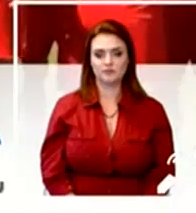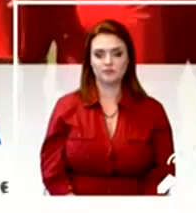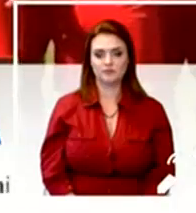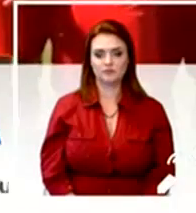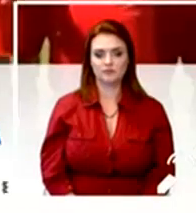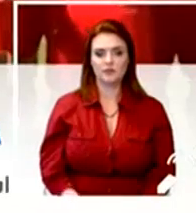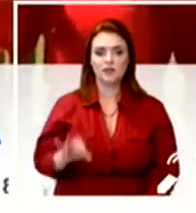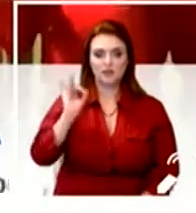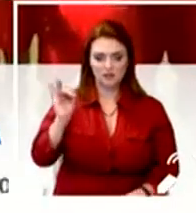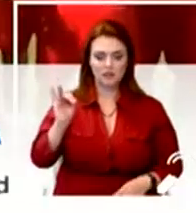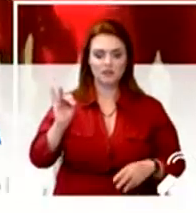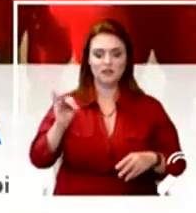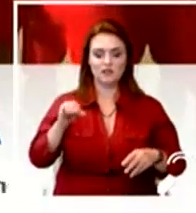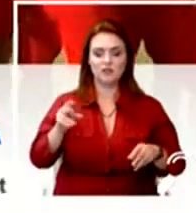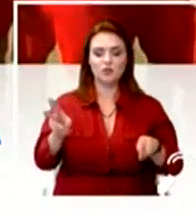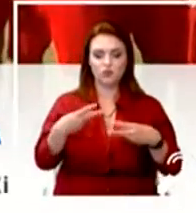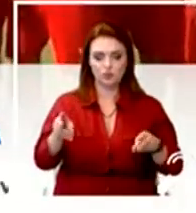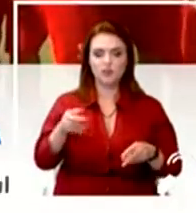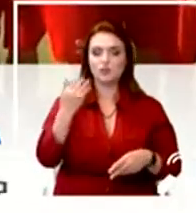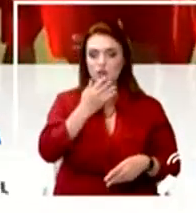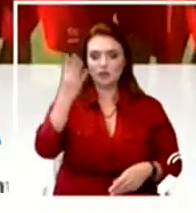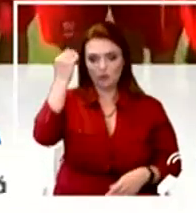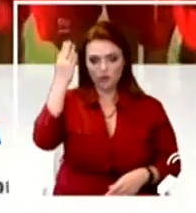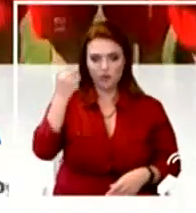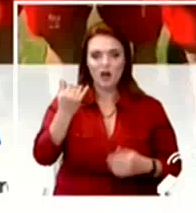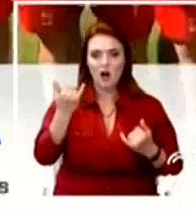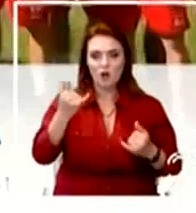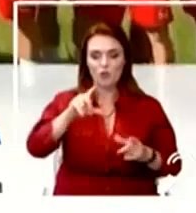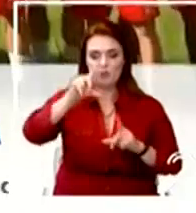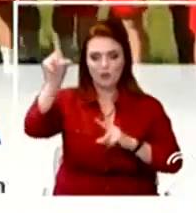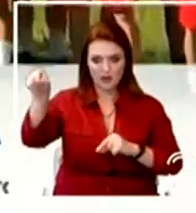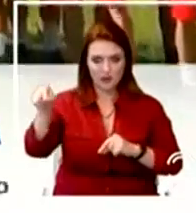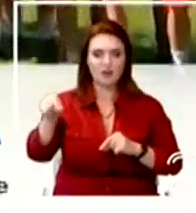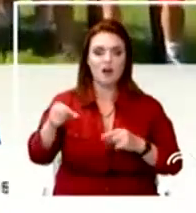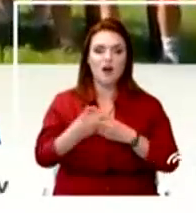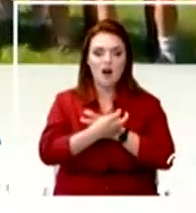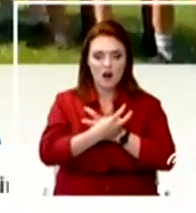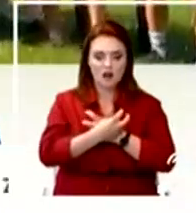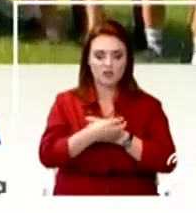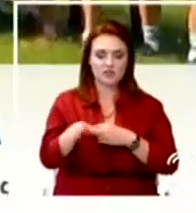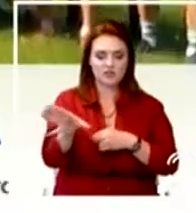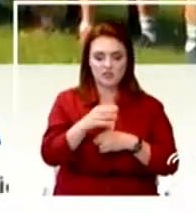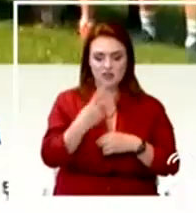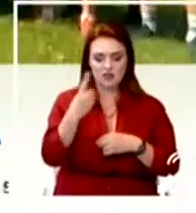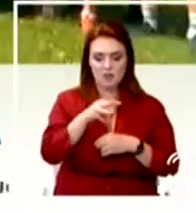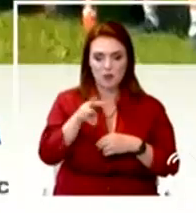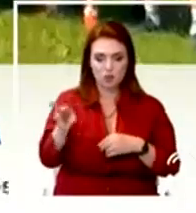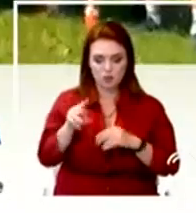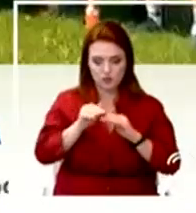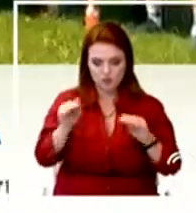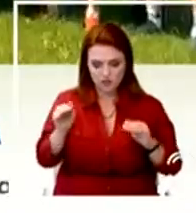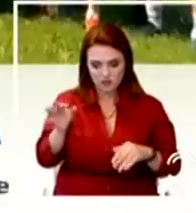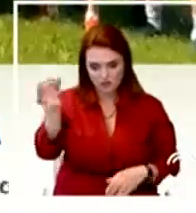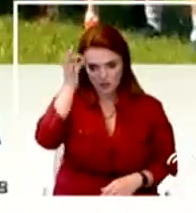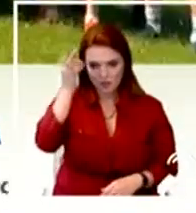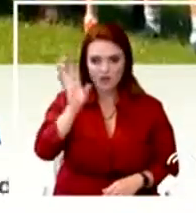Și naționala masculină a Republicii Moldova, care se află acum în Austria, i-a adus un omagiu jucătoarei. Băieții au ținut un minut de reculegere,